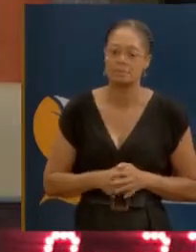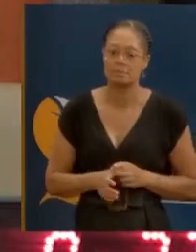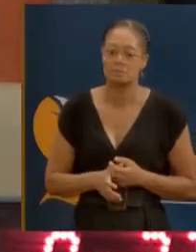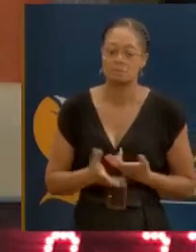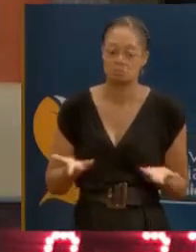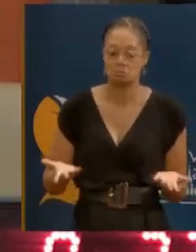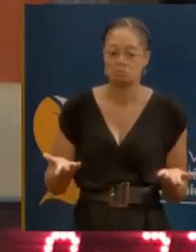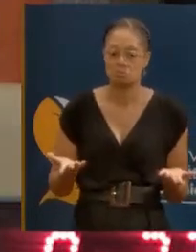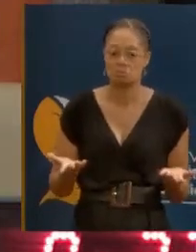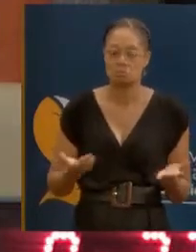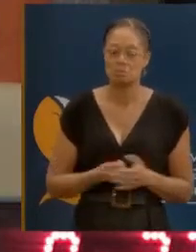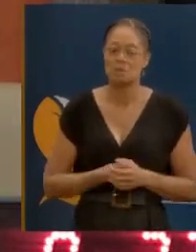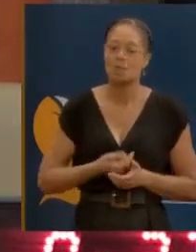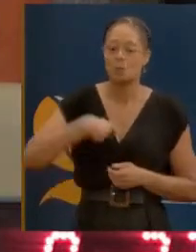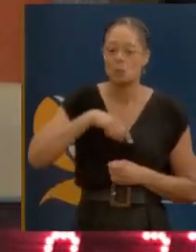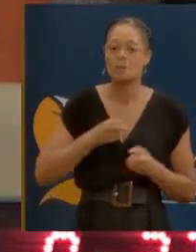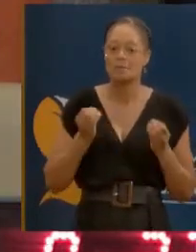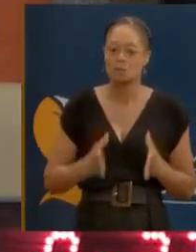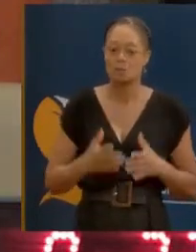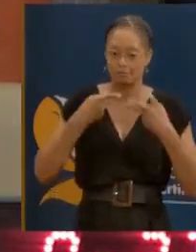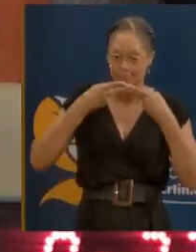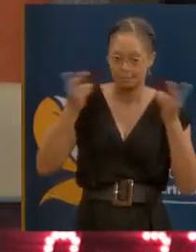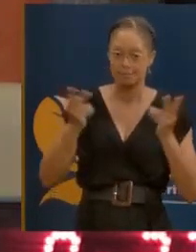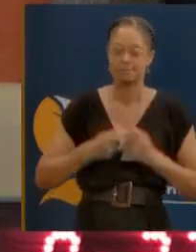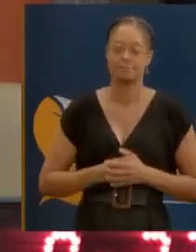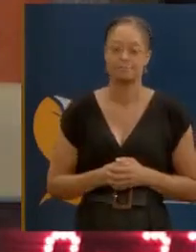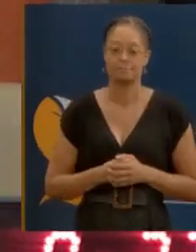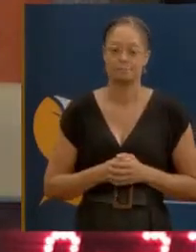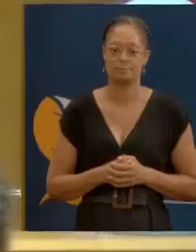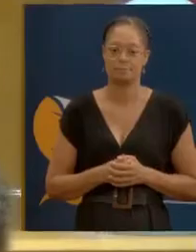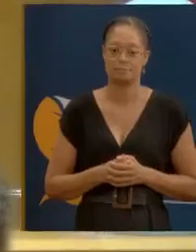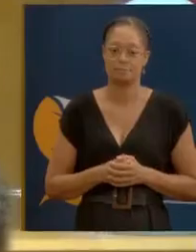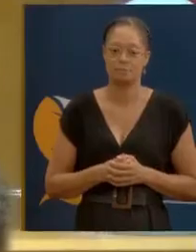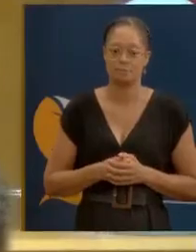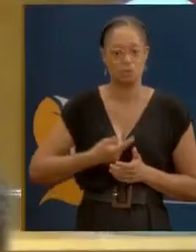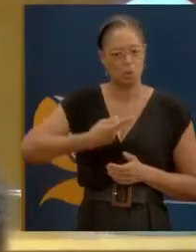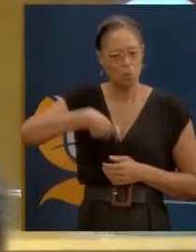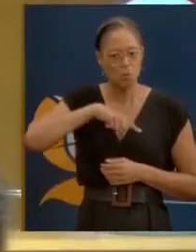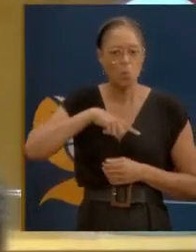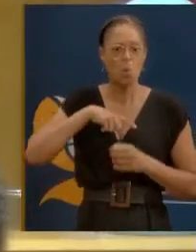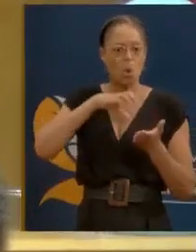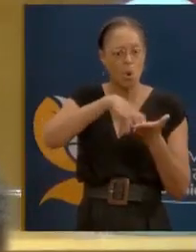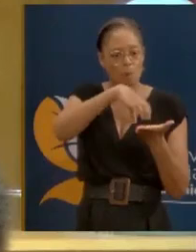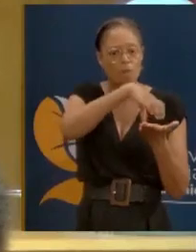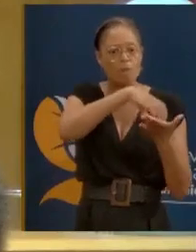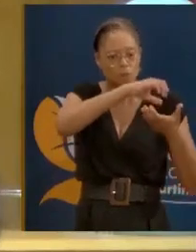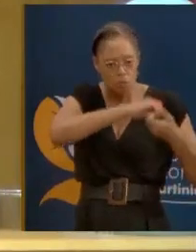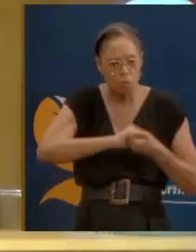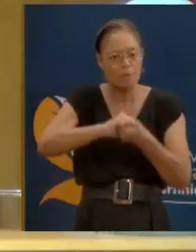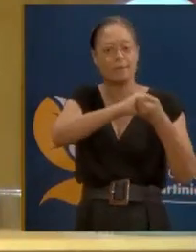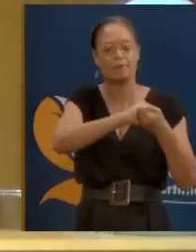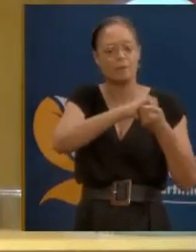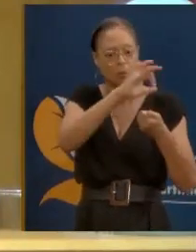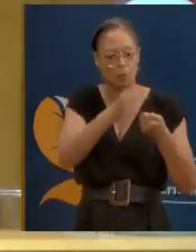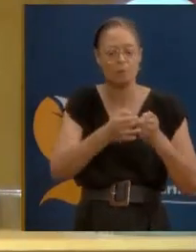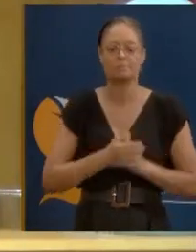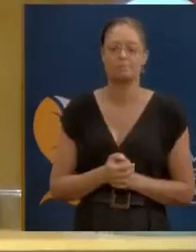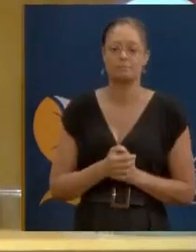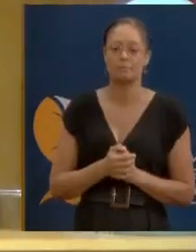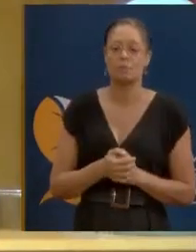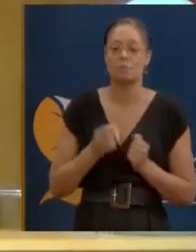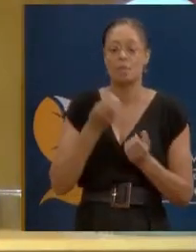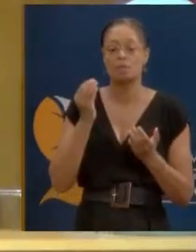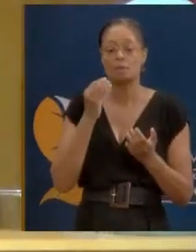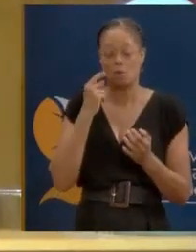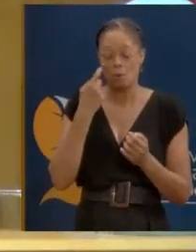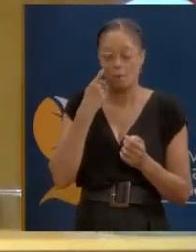Voilà la décision que nous voulions annoncer. Donc nous sommes solidaires des communes et j'ai noté que l'association des